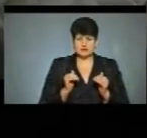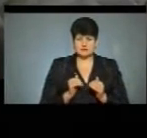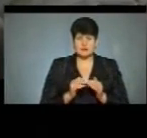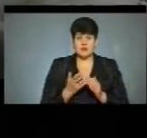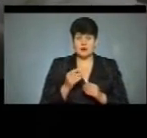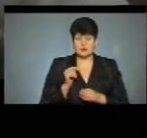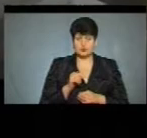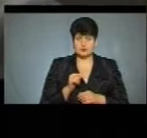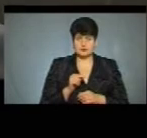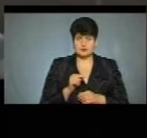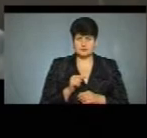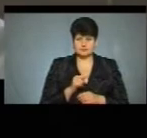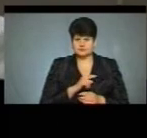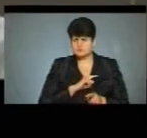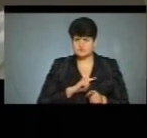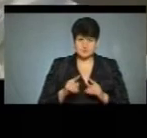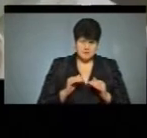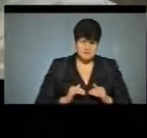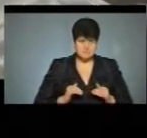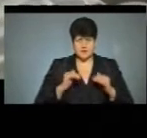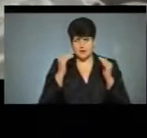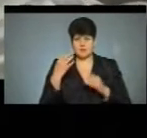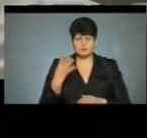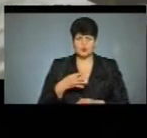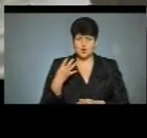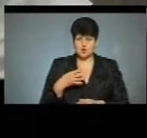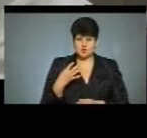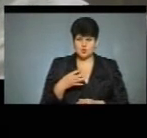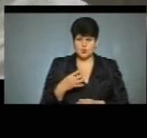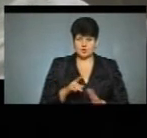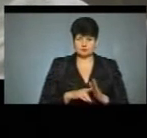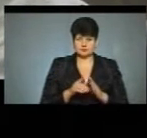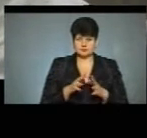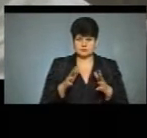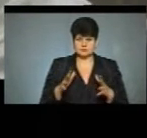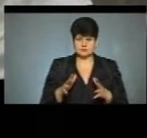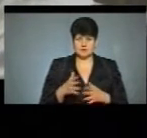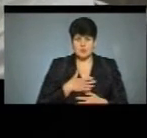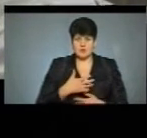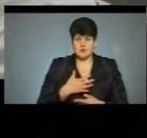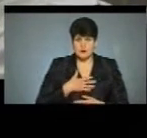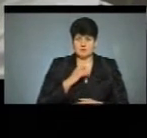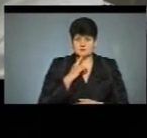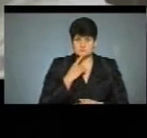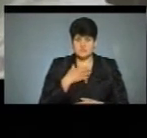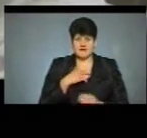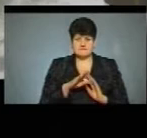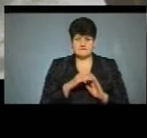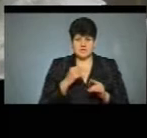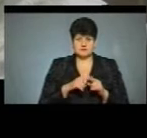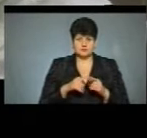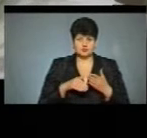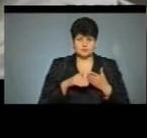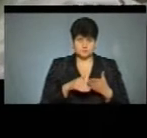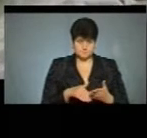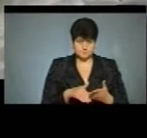тоді пішов різкий підйом знову до 40 і почала наростати сильна задушка. Я викликала швидку